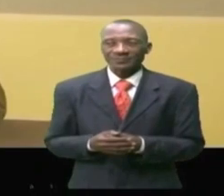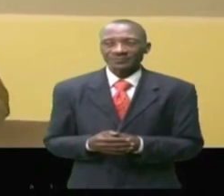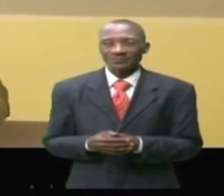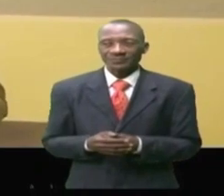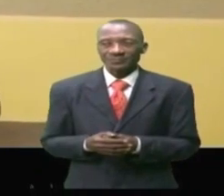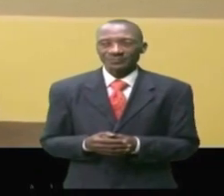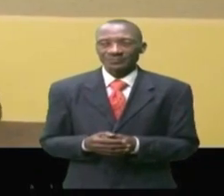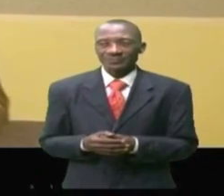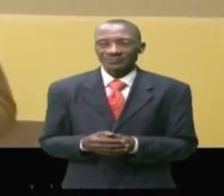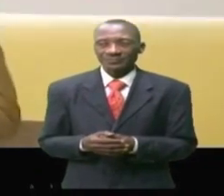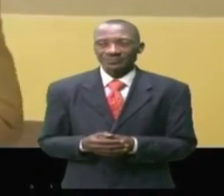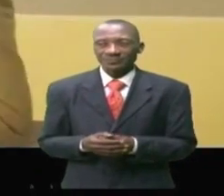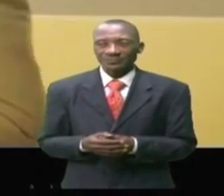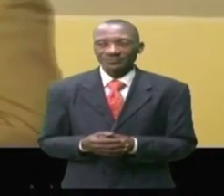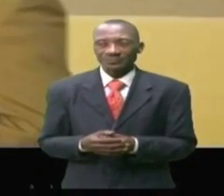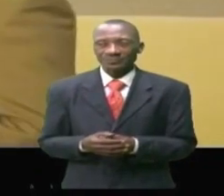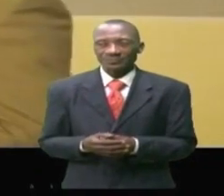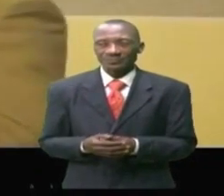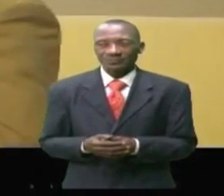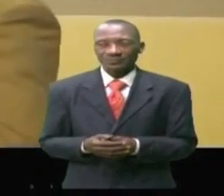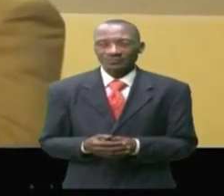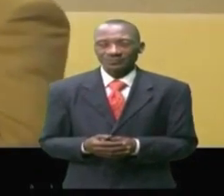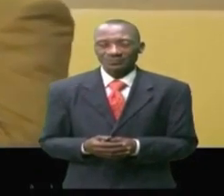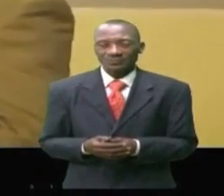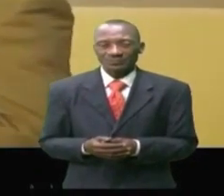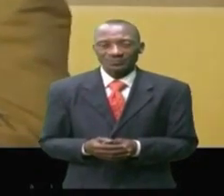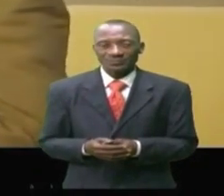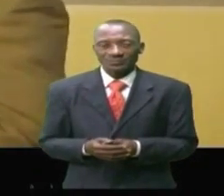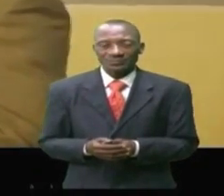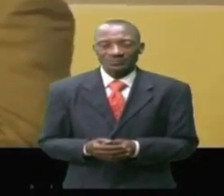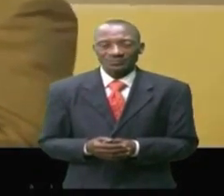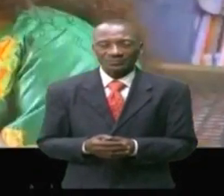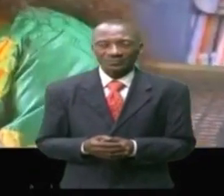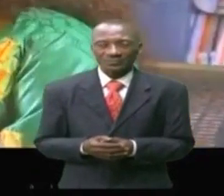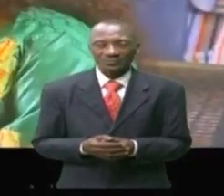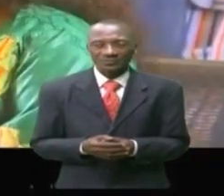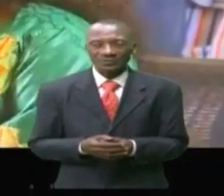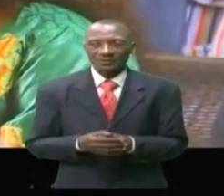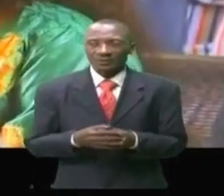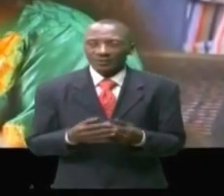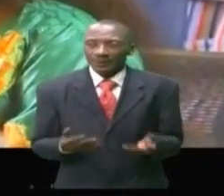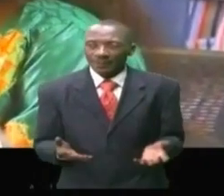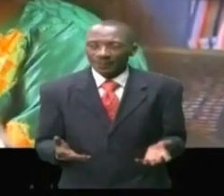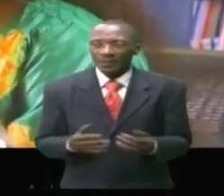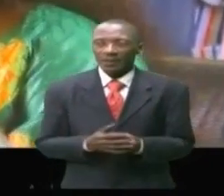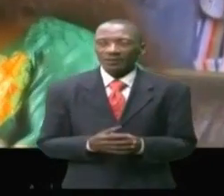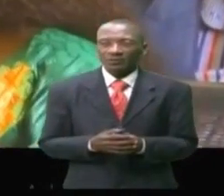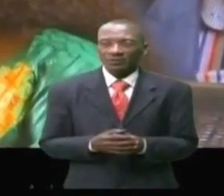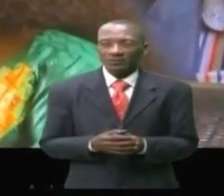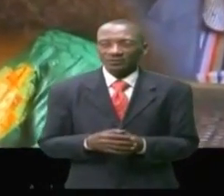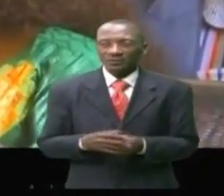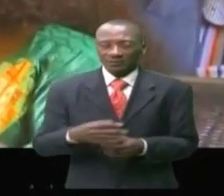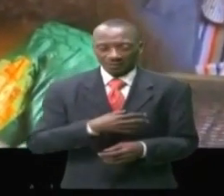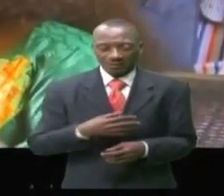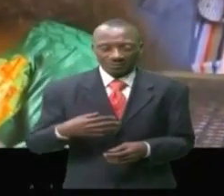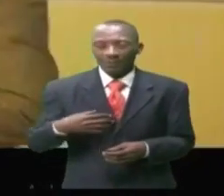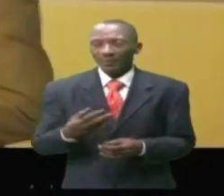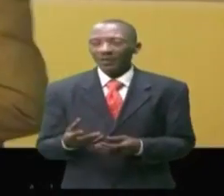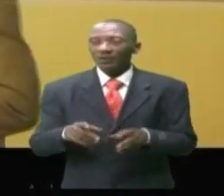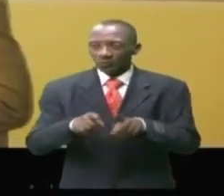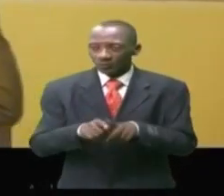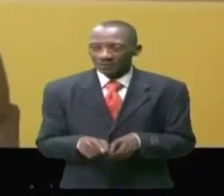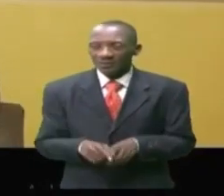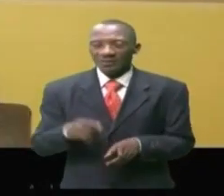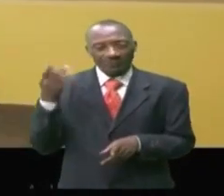agent, voyez ici. Nous ne pouvons que vous remercier pour l'accompagnement. Et à la même occasion, j'aimerais